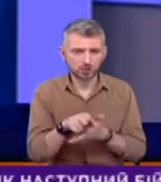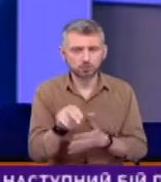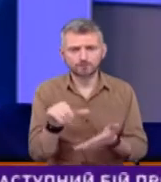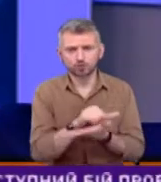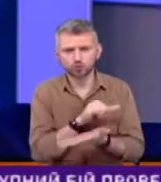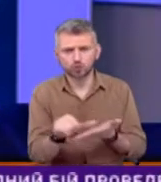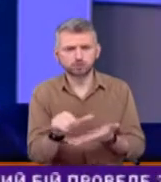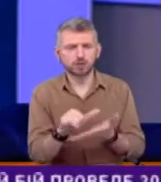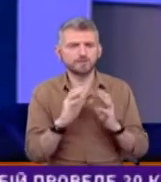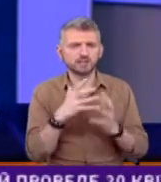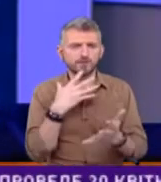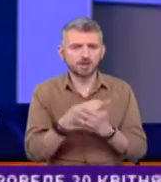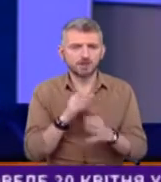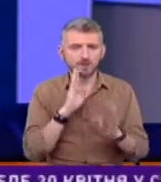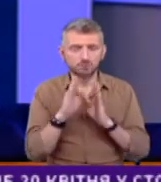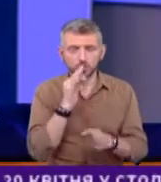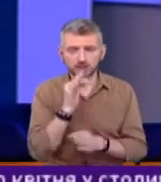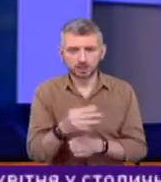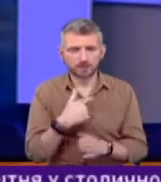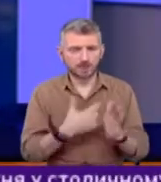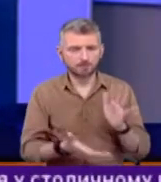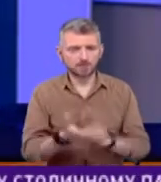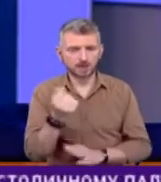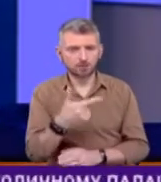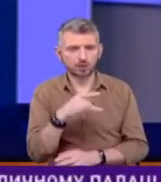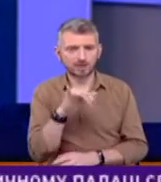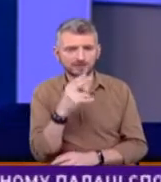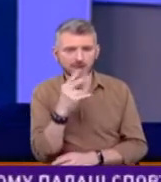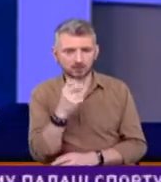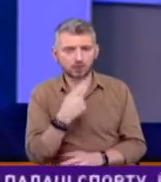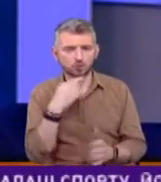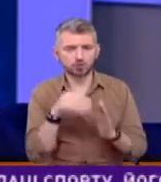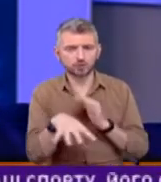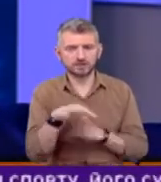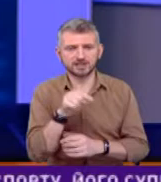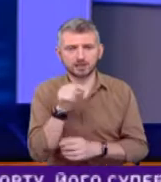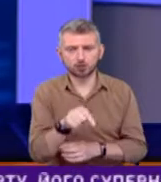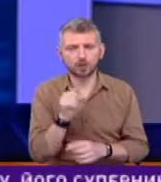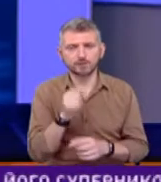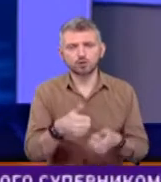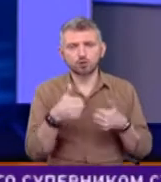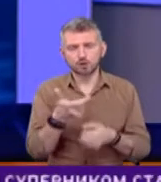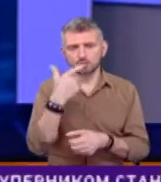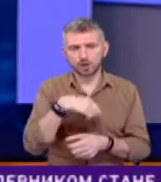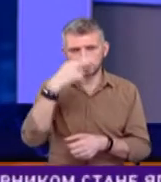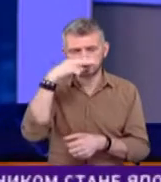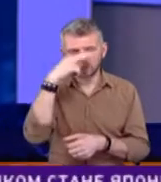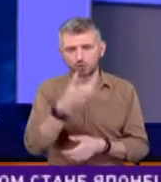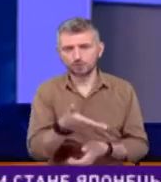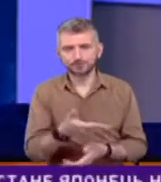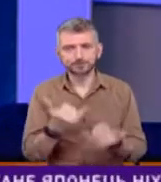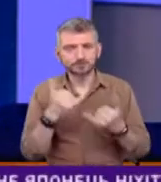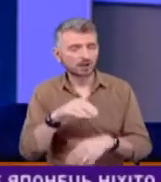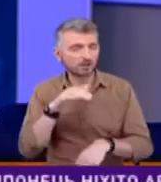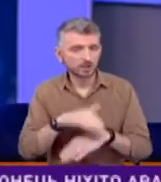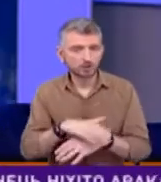чи в свій Фейсбук і сказав, я підтримую Гриценка, голосуйте всі за нього, він хороший, порядний дядько. А тепер